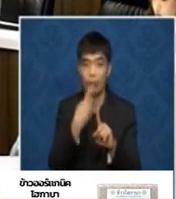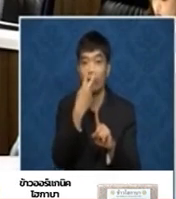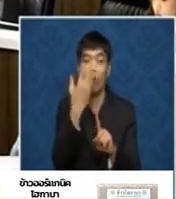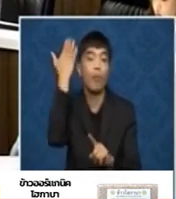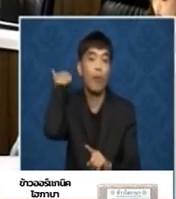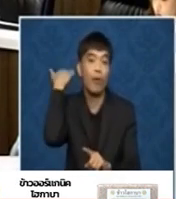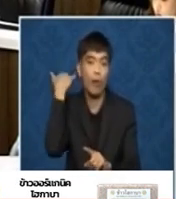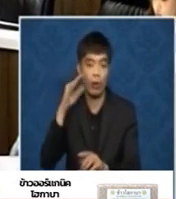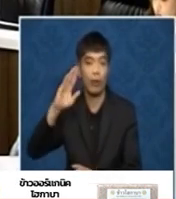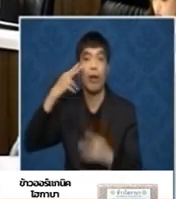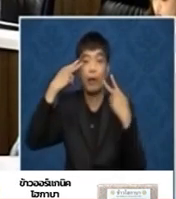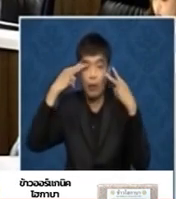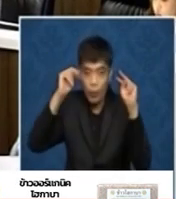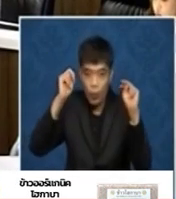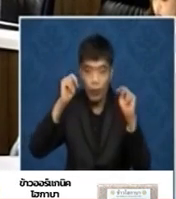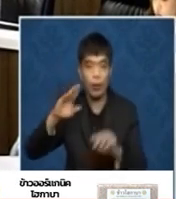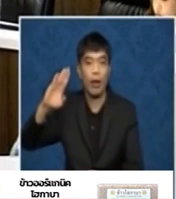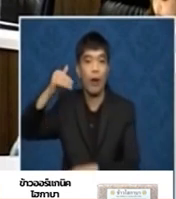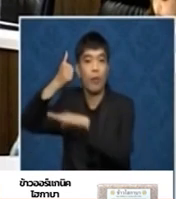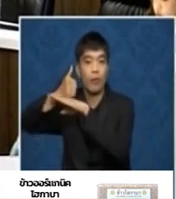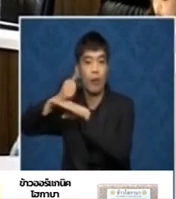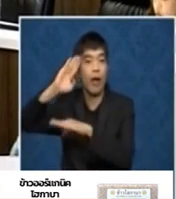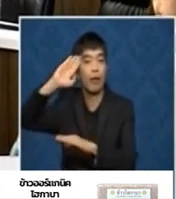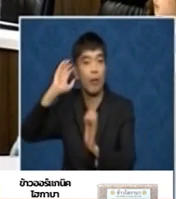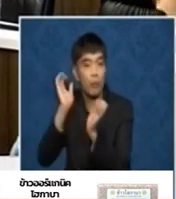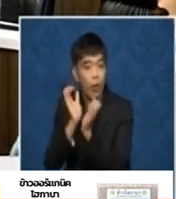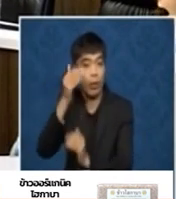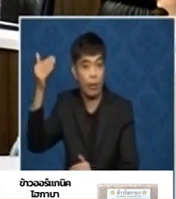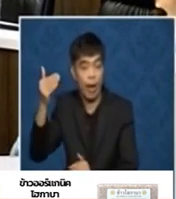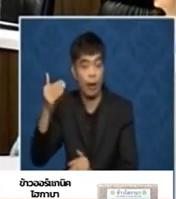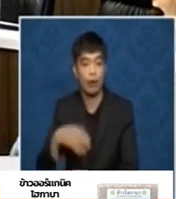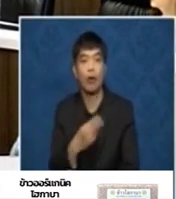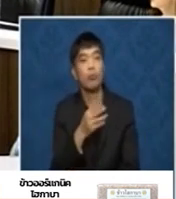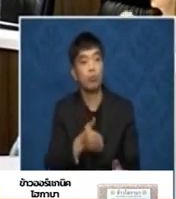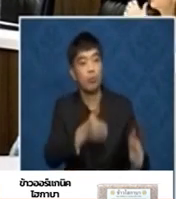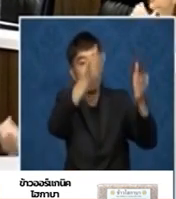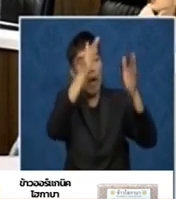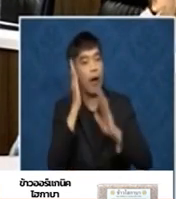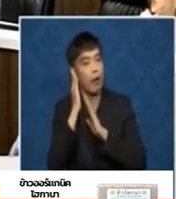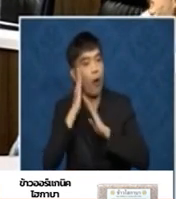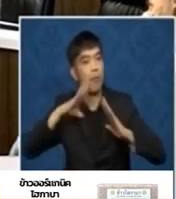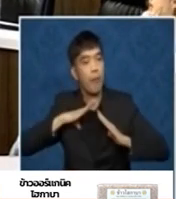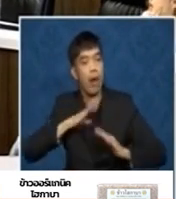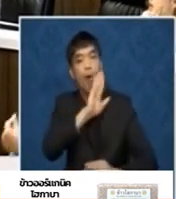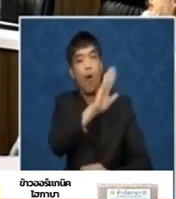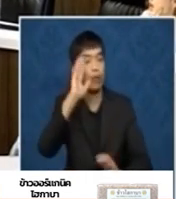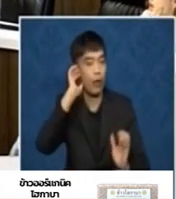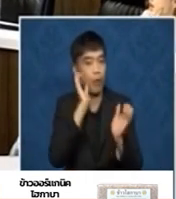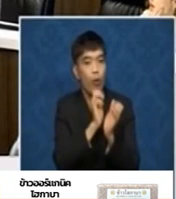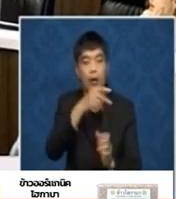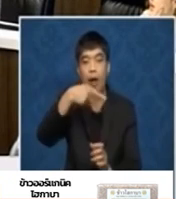รวมถึงผู้บัญชาการตำรวจแห่งชาตินะครับเคยลงพื้นที่ในแฟลตตำรวจเฉลิมลาภนะครับเขตพญา